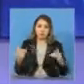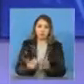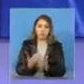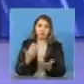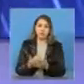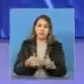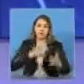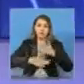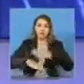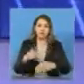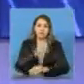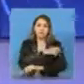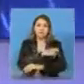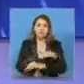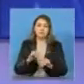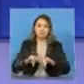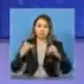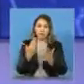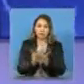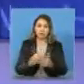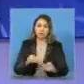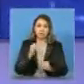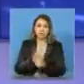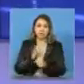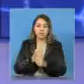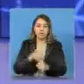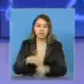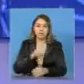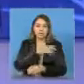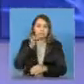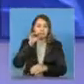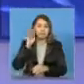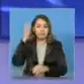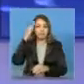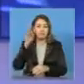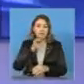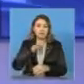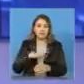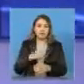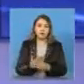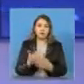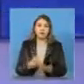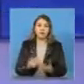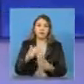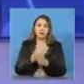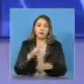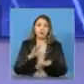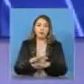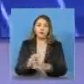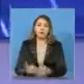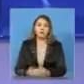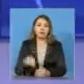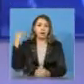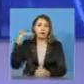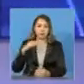Бір қуантарлығы медицинада дамыды. Күрделі ота жасайтын білікті дәрігерлердің тәжірибесі бұл дертке төтеп беруге қауқарлы.